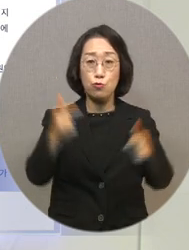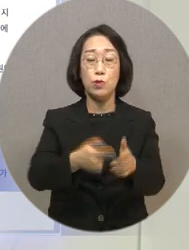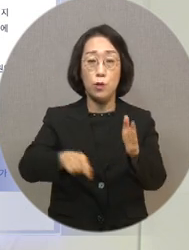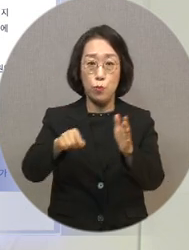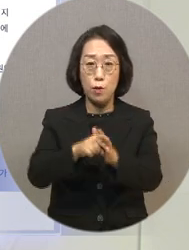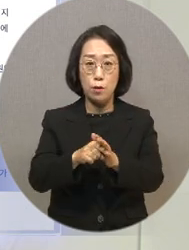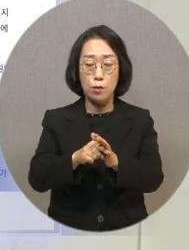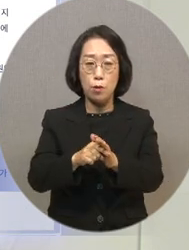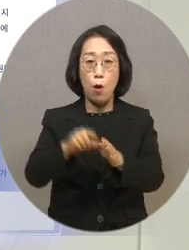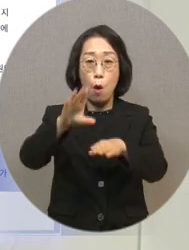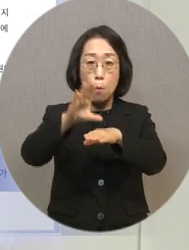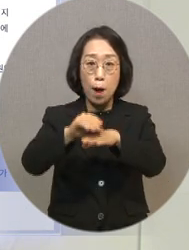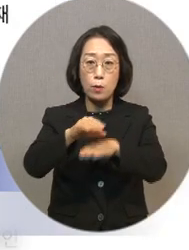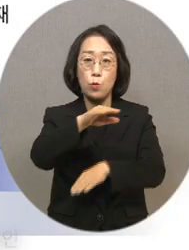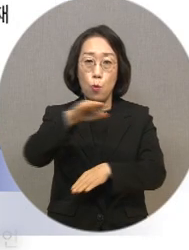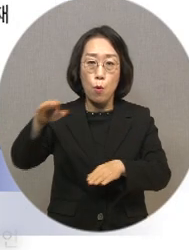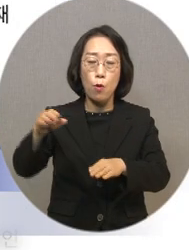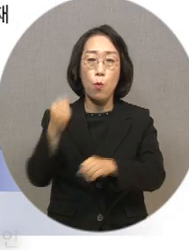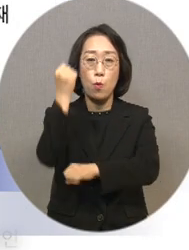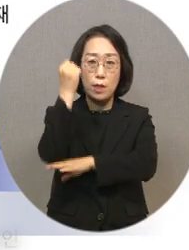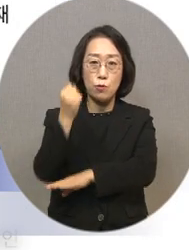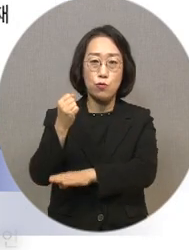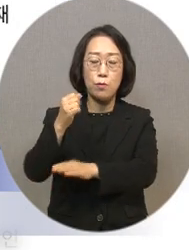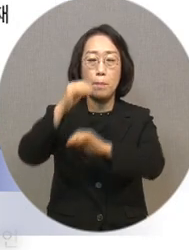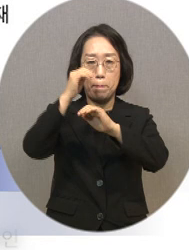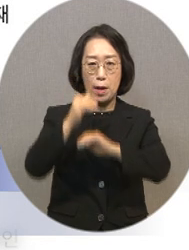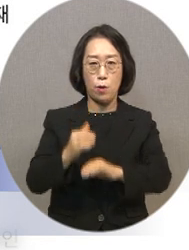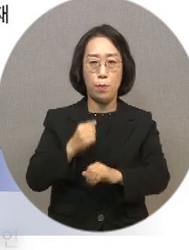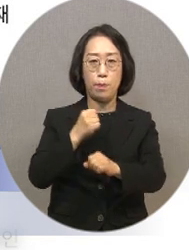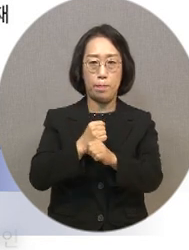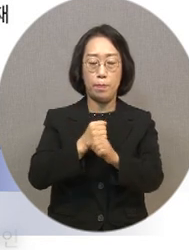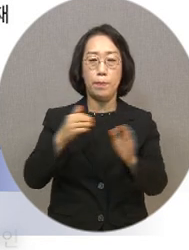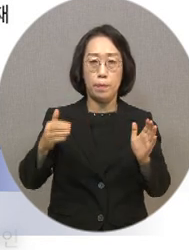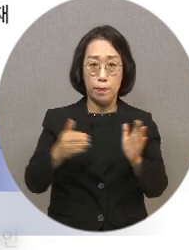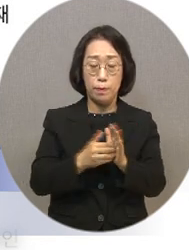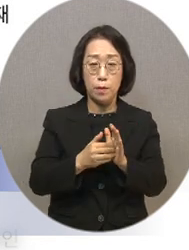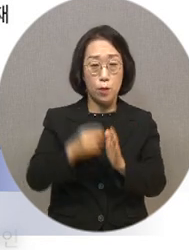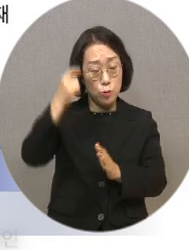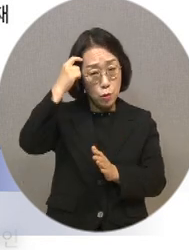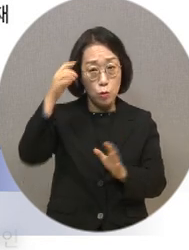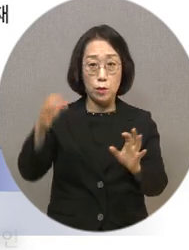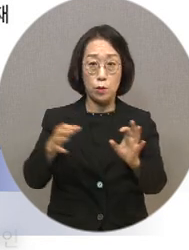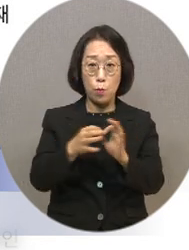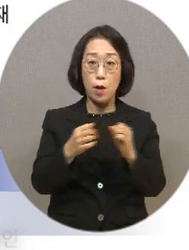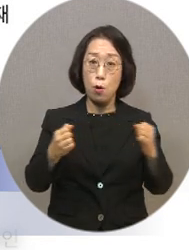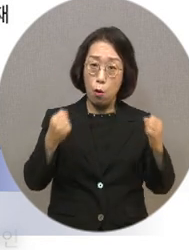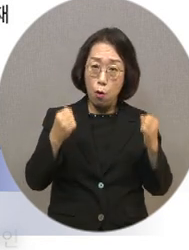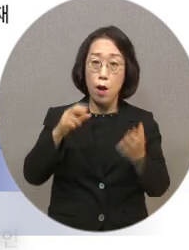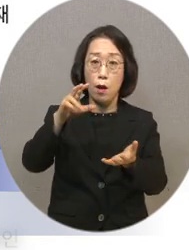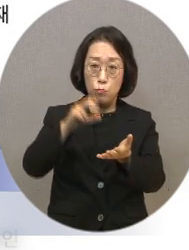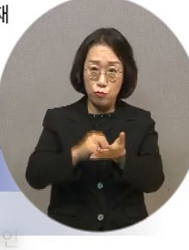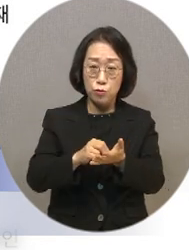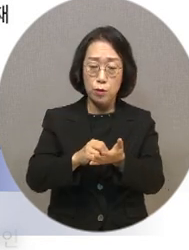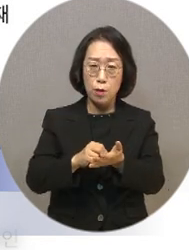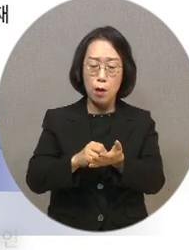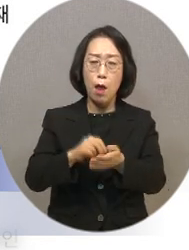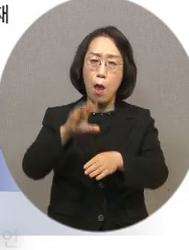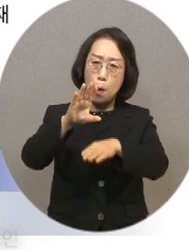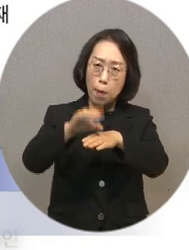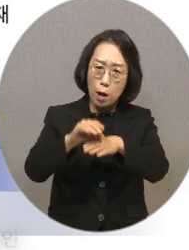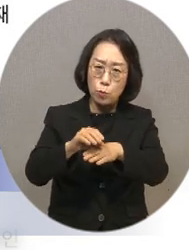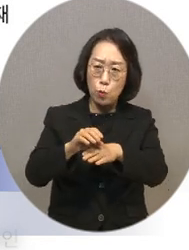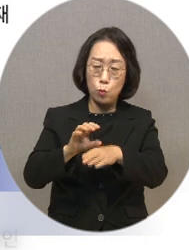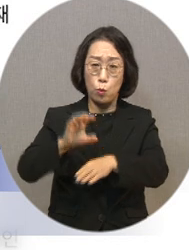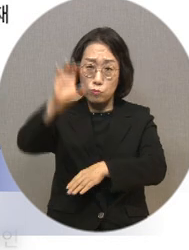권고 기준을 발표했습니다 이번 권고 기준은 정신 건강 관련 내용의 보도가 국민의 정신